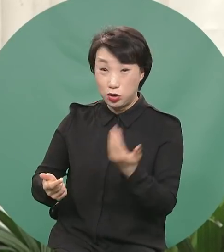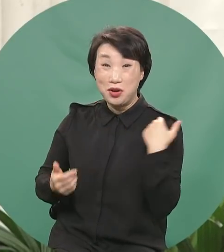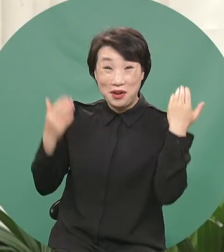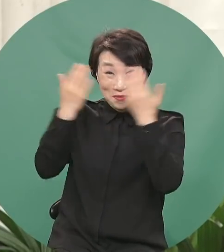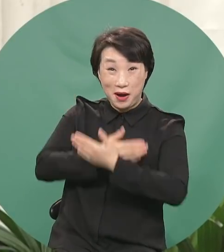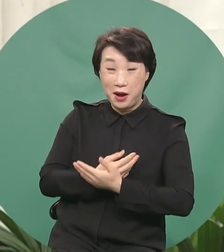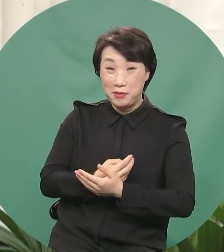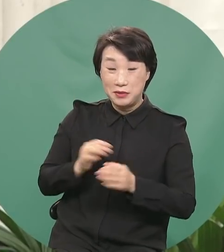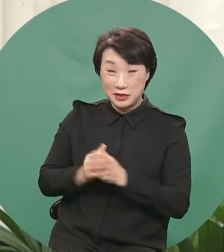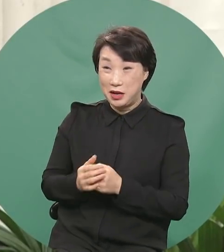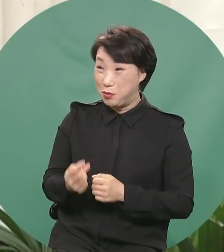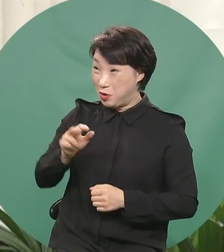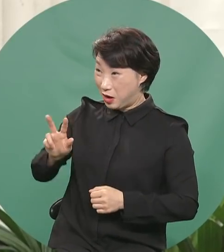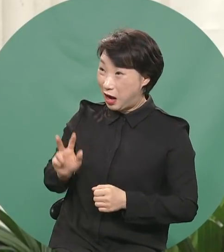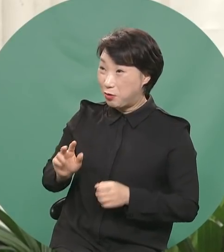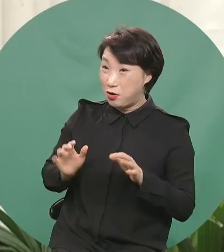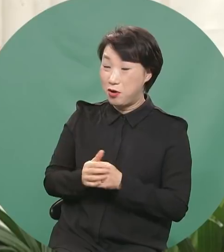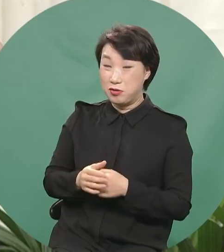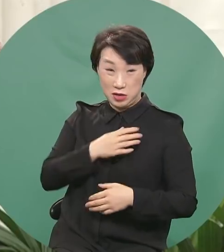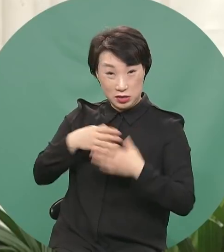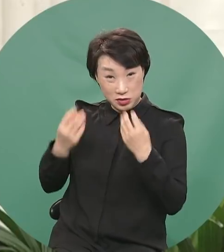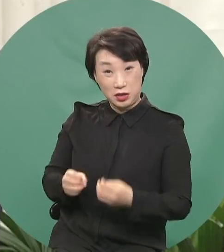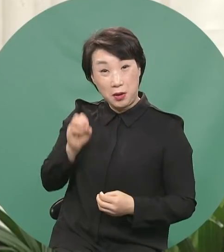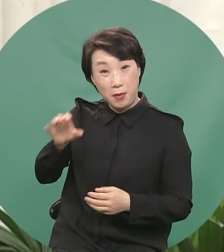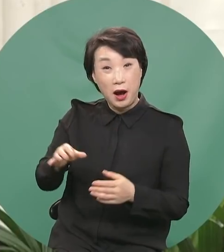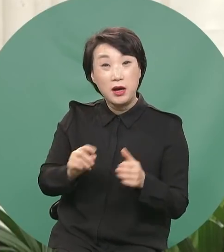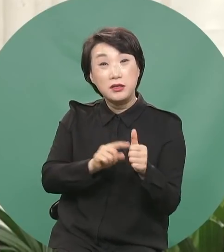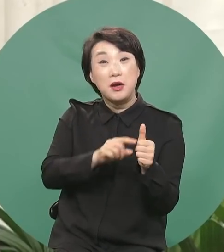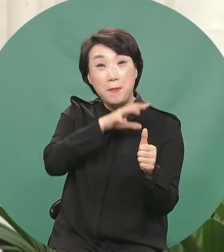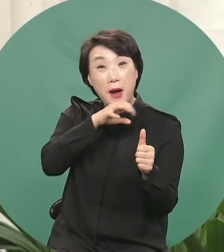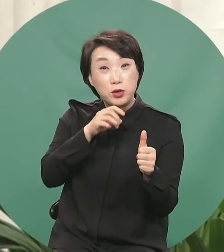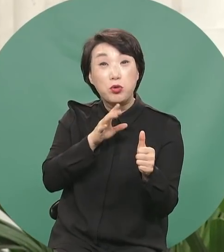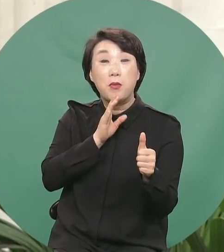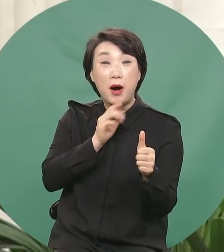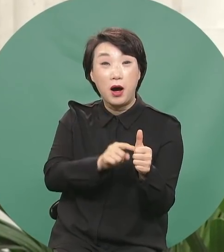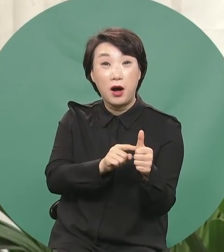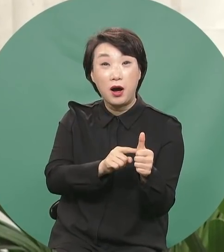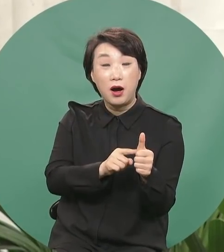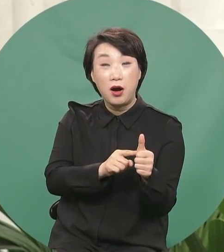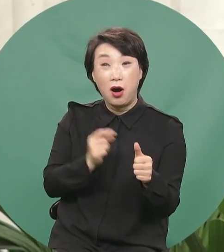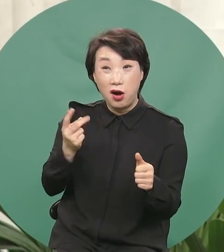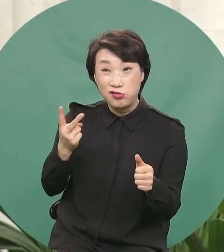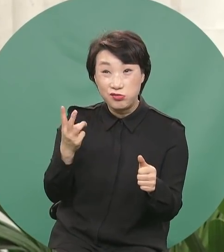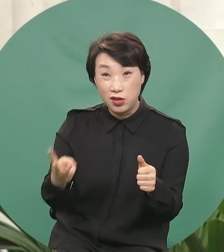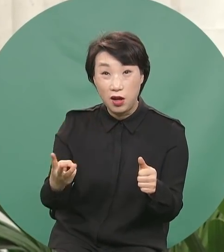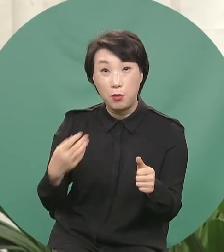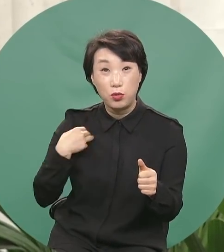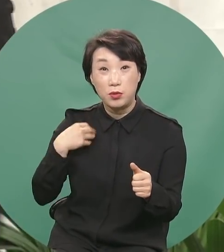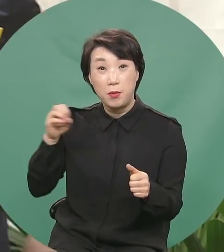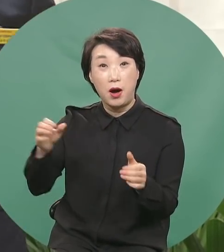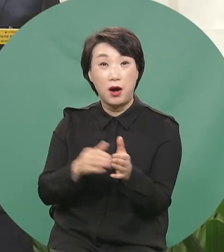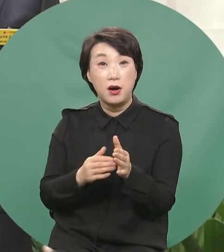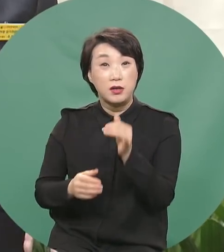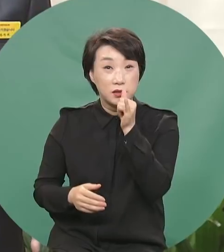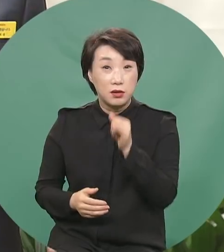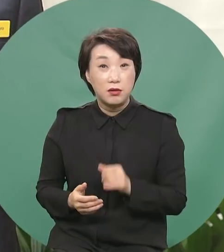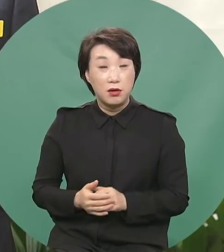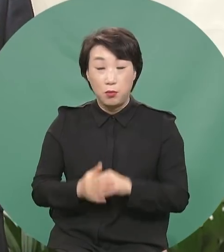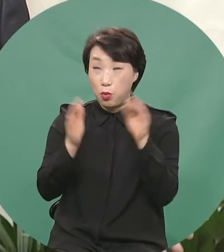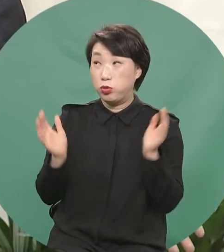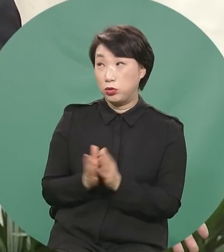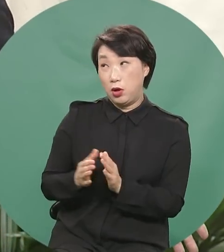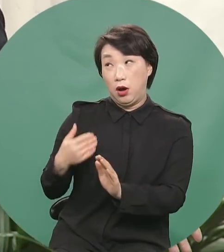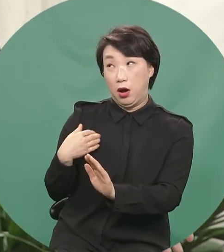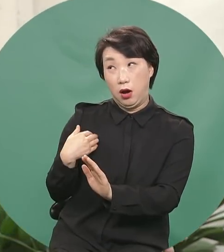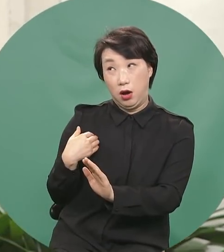밤에 목숨을 걸고 아주 자신 있게 장담했던 제자들마저도 다 각기